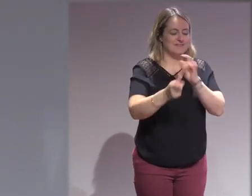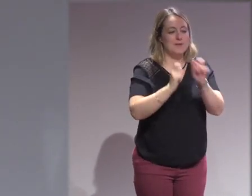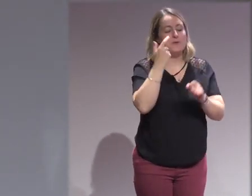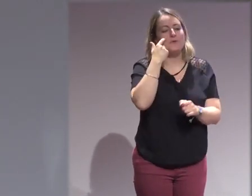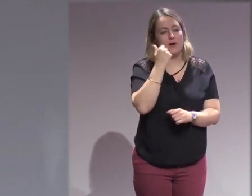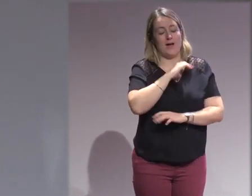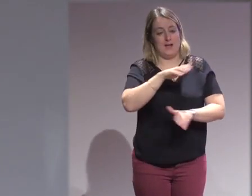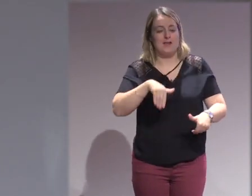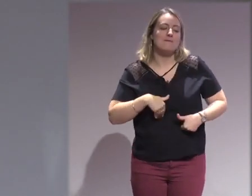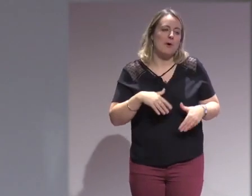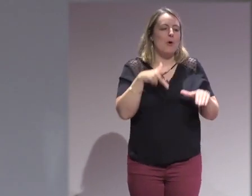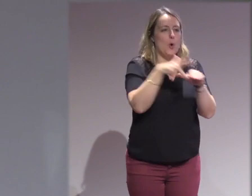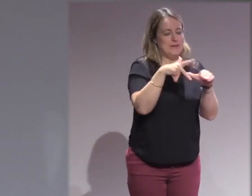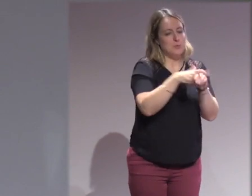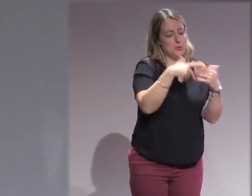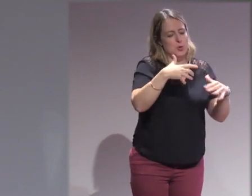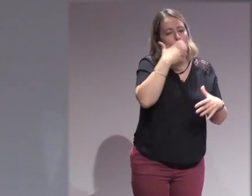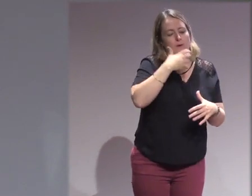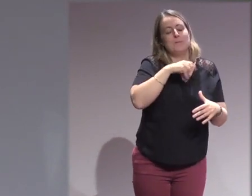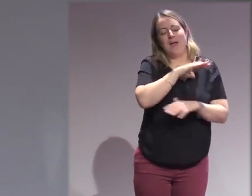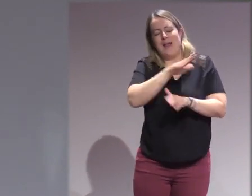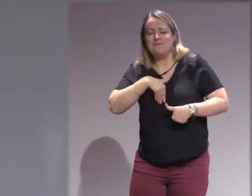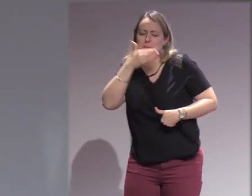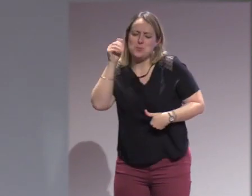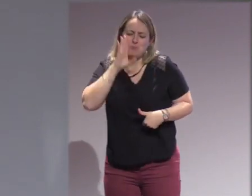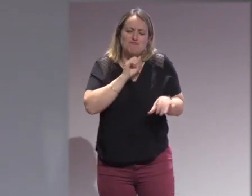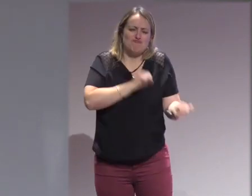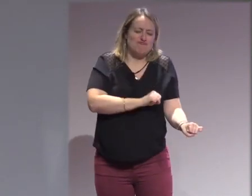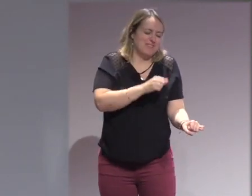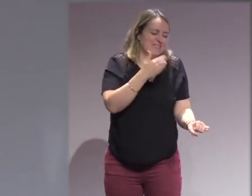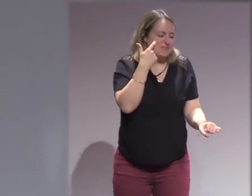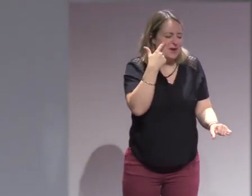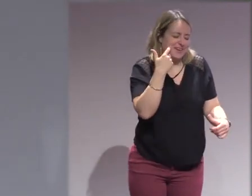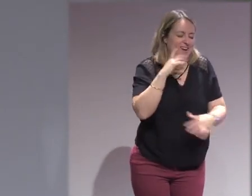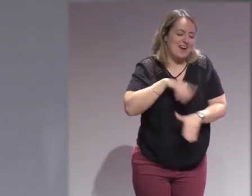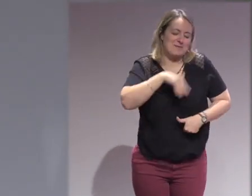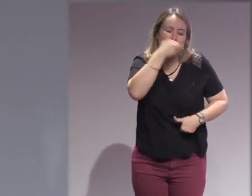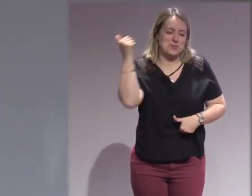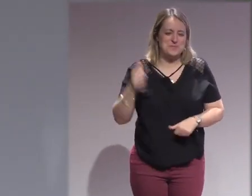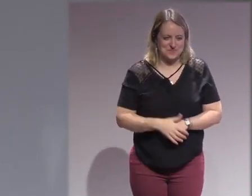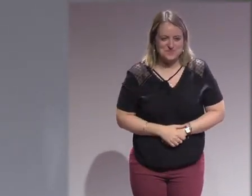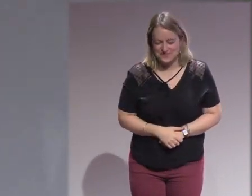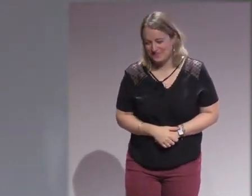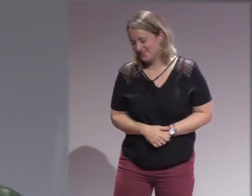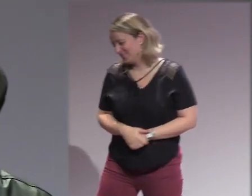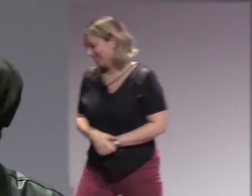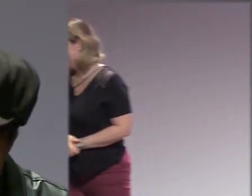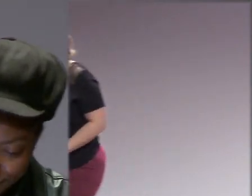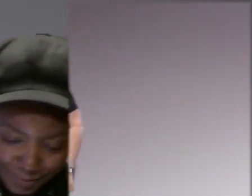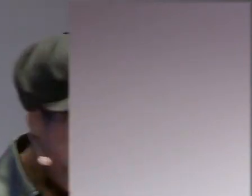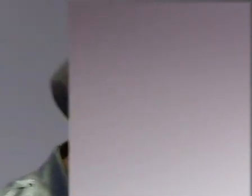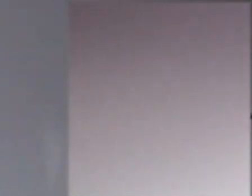termine moins mal que ce que vous entendez au début, donc accrochez-vous, j'ai mis un petit truc à la fin pour qu'on soit pas que énervé. Voilà.